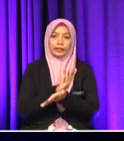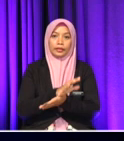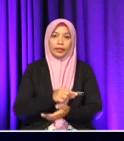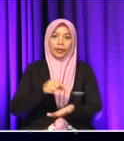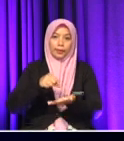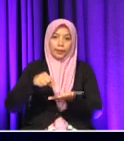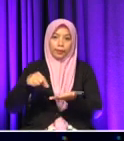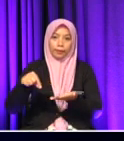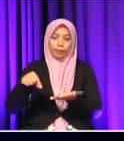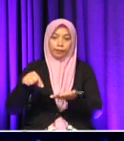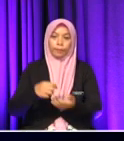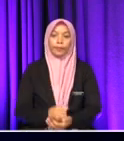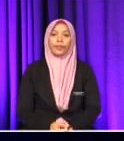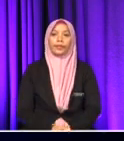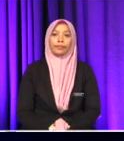pernyataan